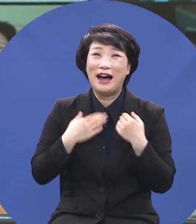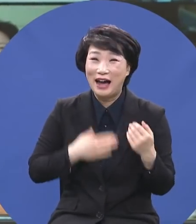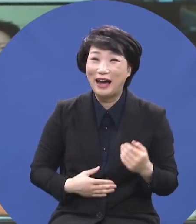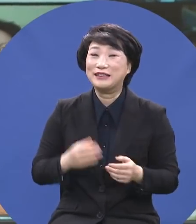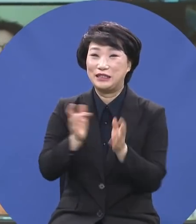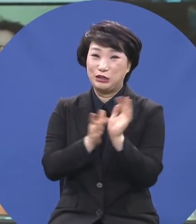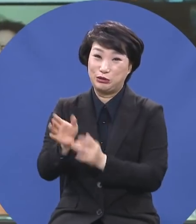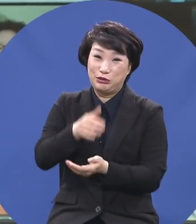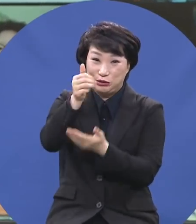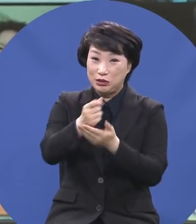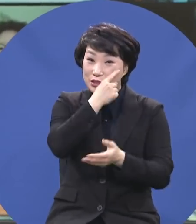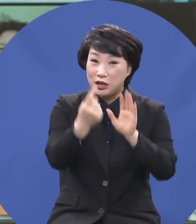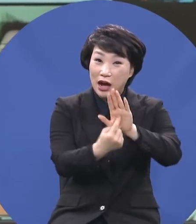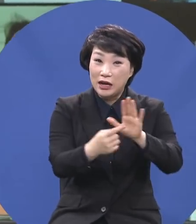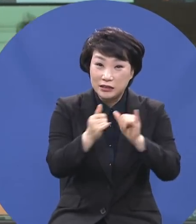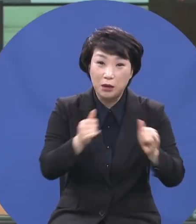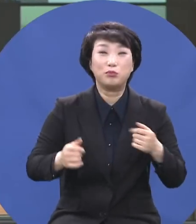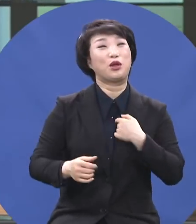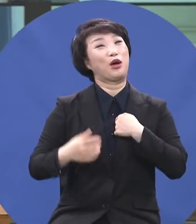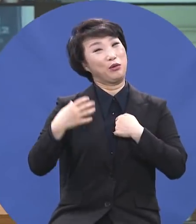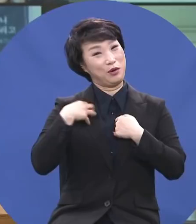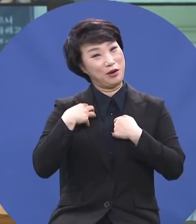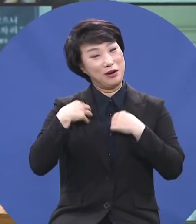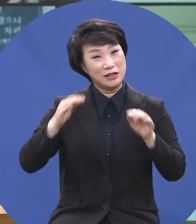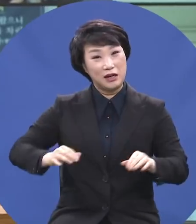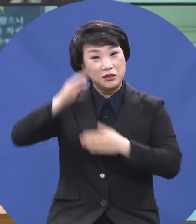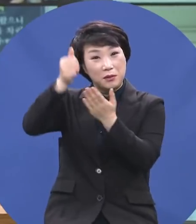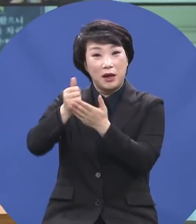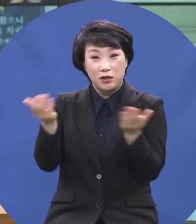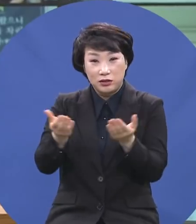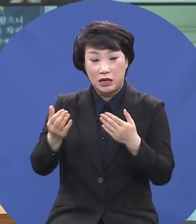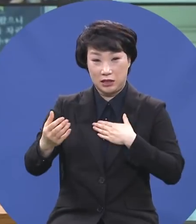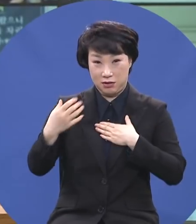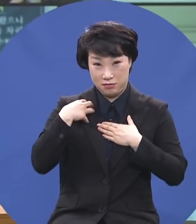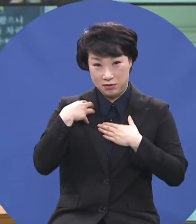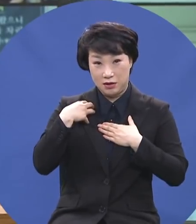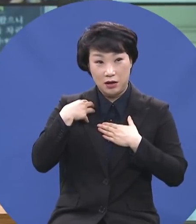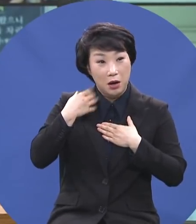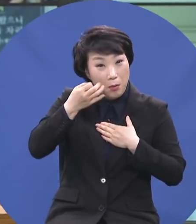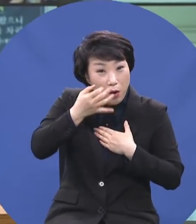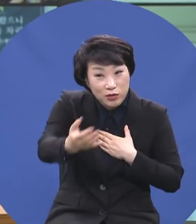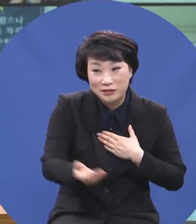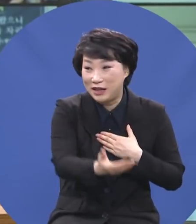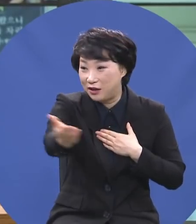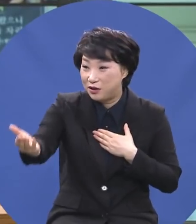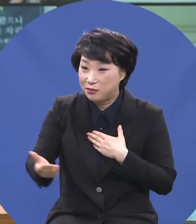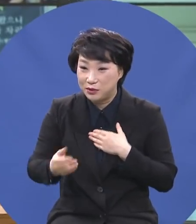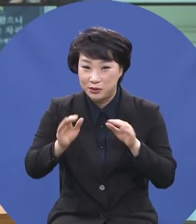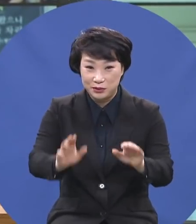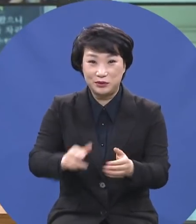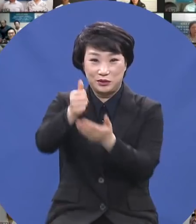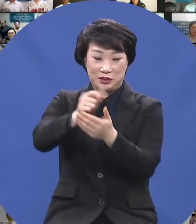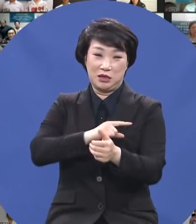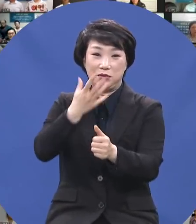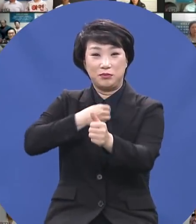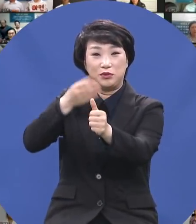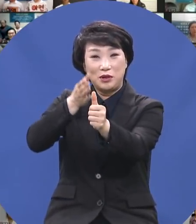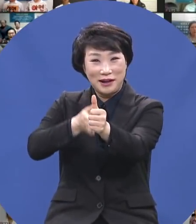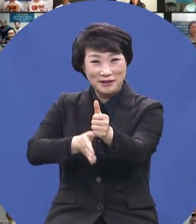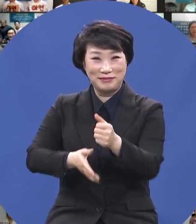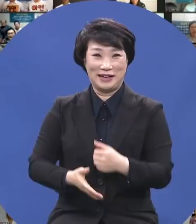그리스도를 증거하는 자가 되어서 성령의 역사가 나로 이루어지게 하는 여러분 되기를 주님의 이름으로 축원합니다.